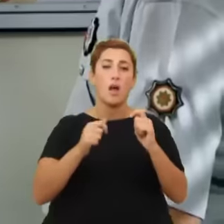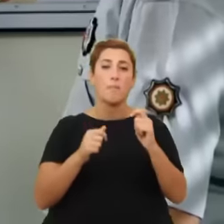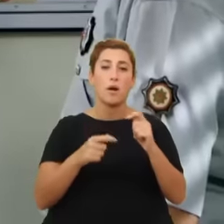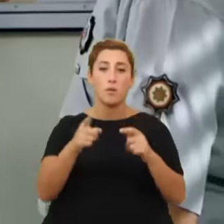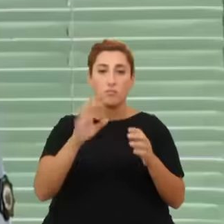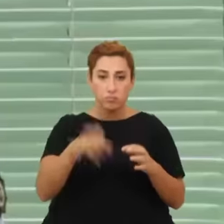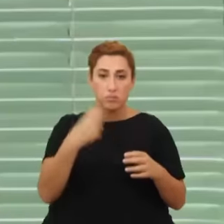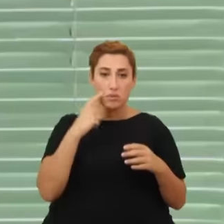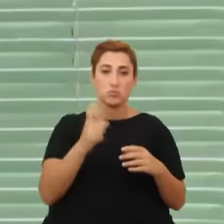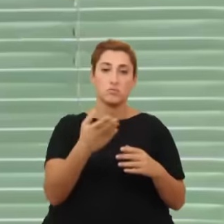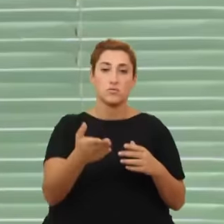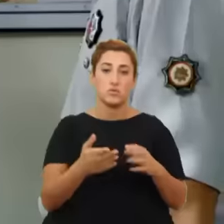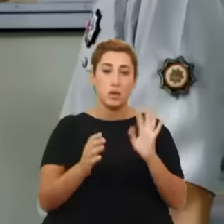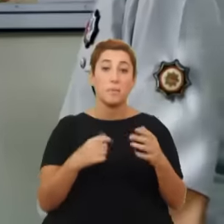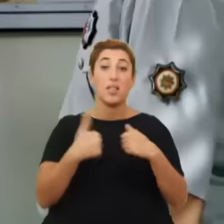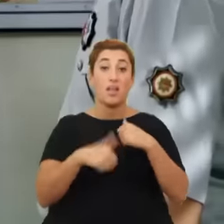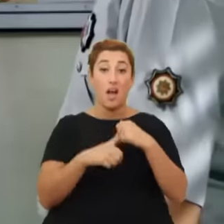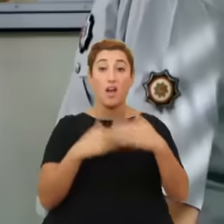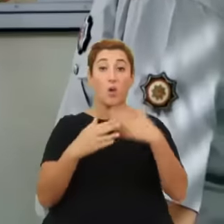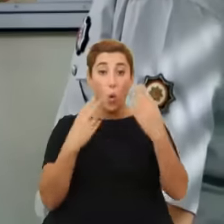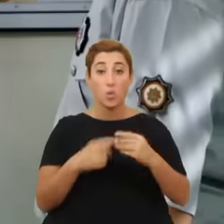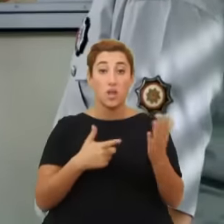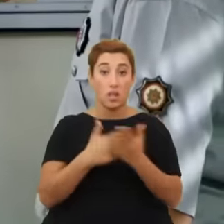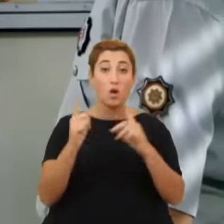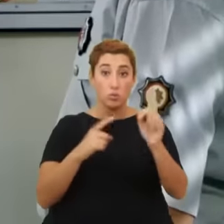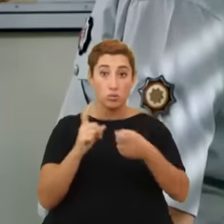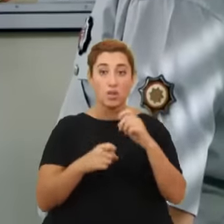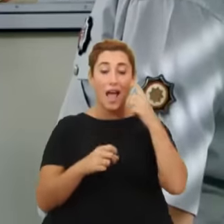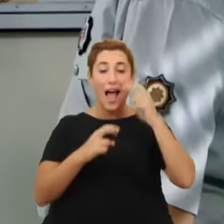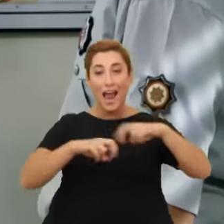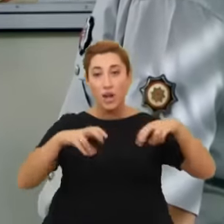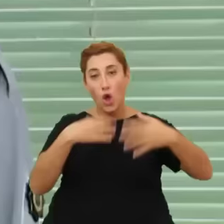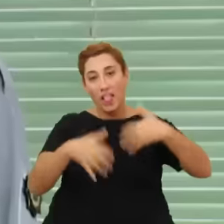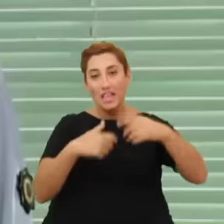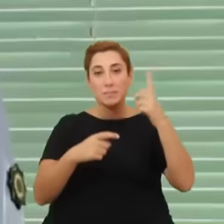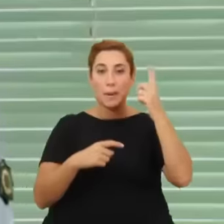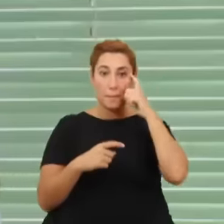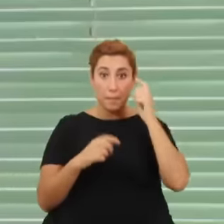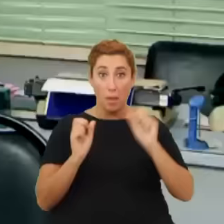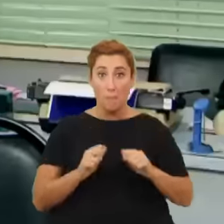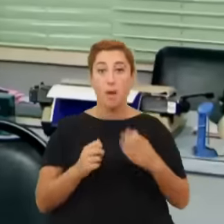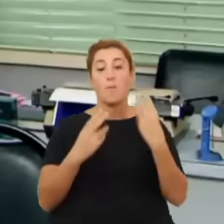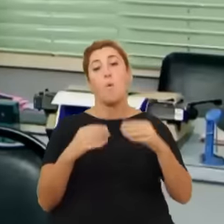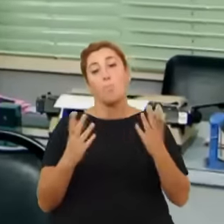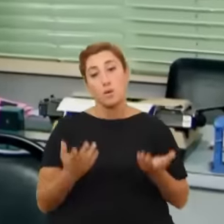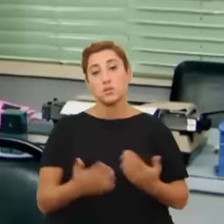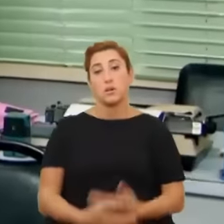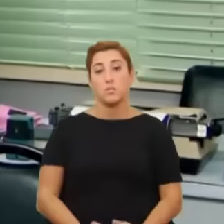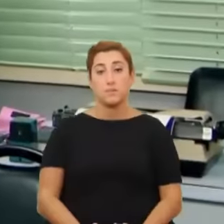pulluğa takılmış. Hem tarihi eser öyle tarla sürerken bulunsaydı arkeoloji diye bir bilim olabilir miydi hiç? Olmazdı